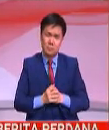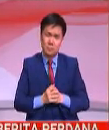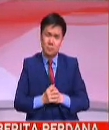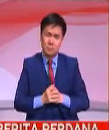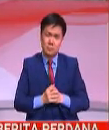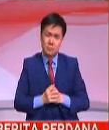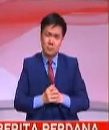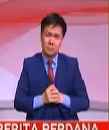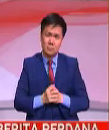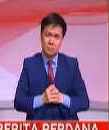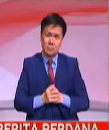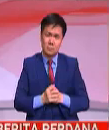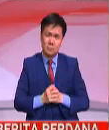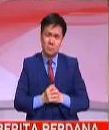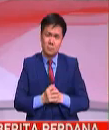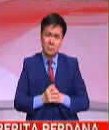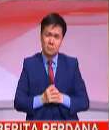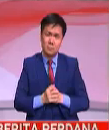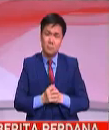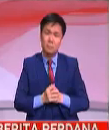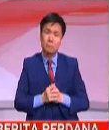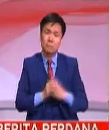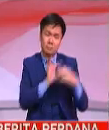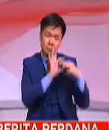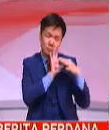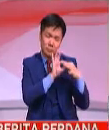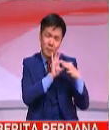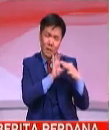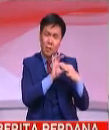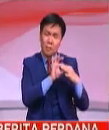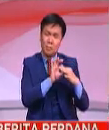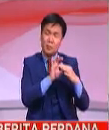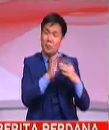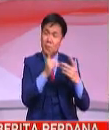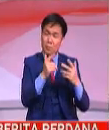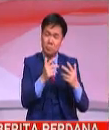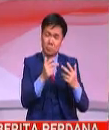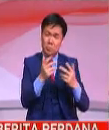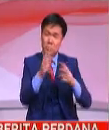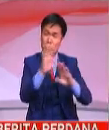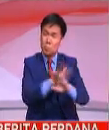Dah melalui pahit maung dalam dunia muziknya.